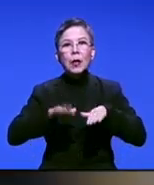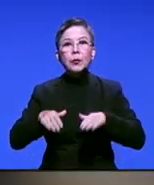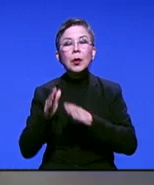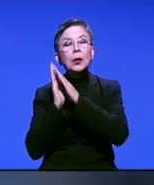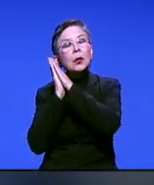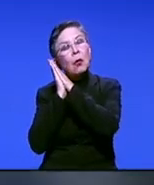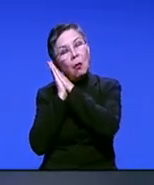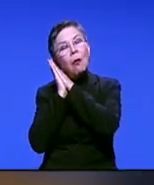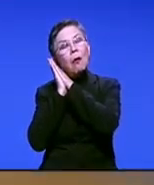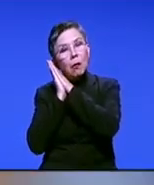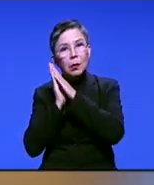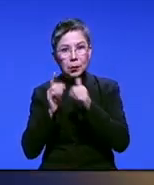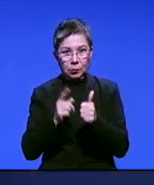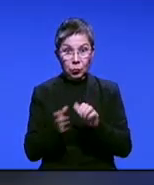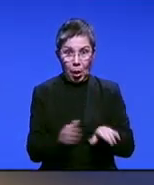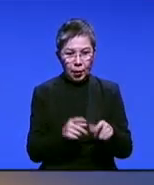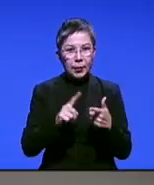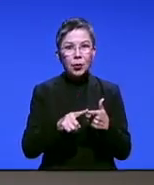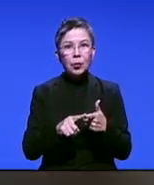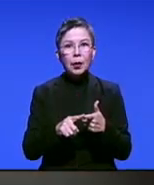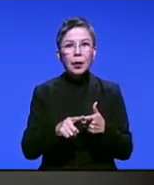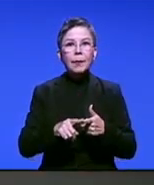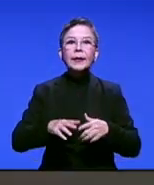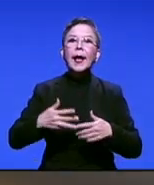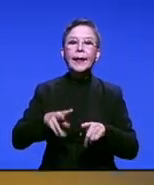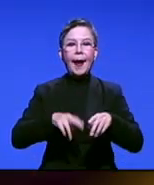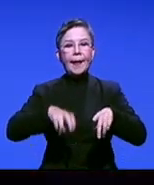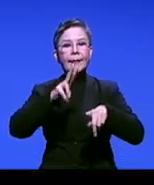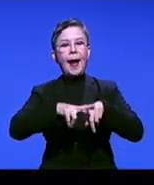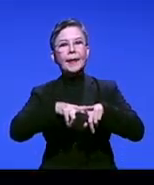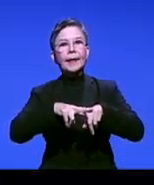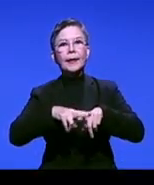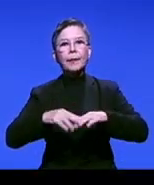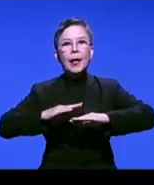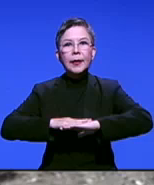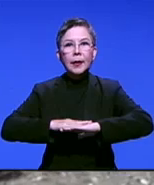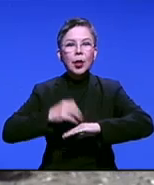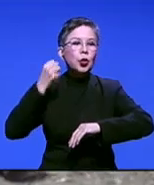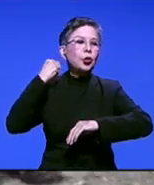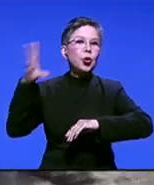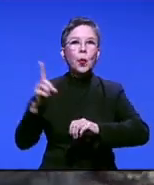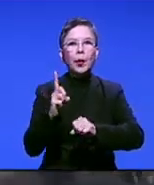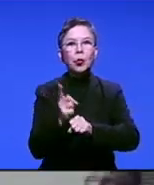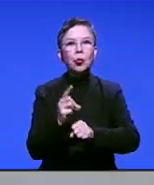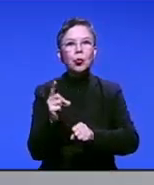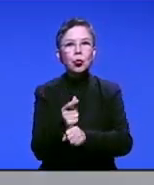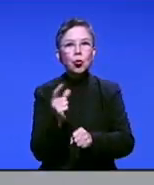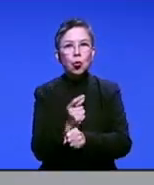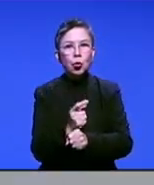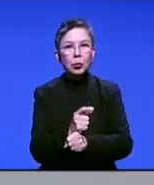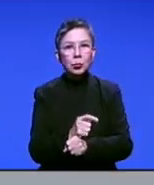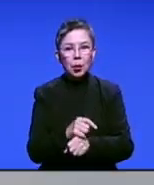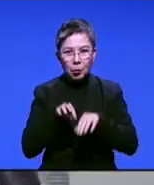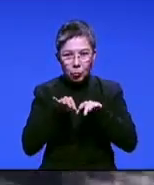tertidur pulas. Ada pula siswa lain yang malah santai angkat kaki di meja tak menghiraukan guru di depan kelas. Pasca